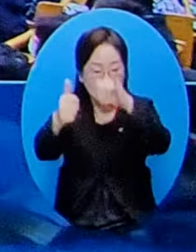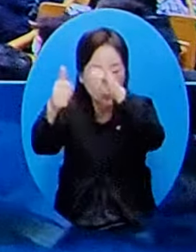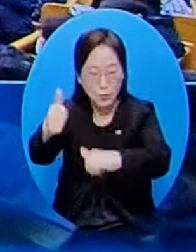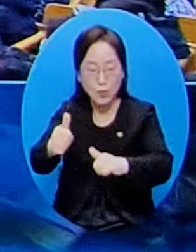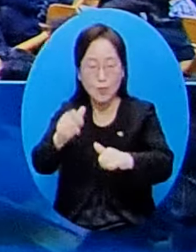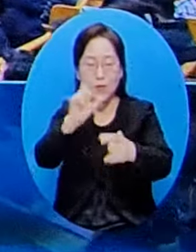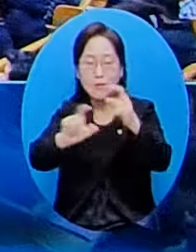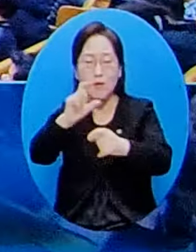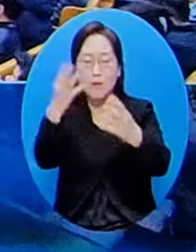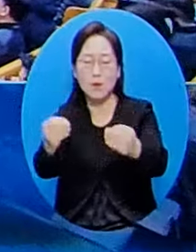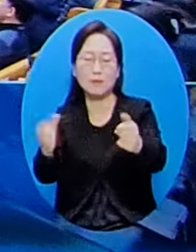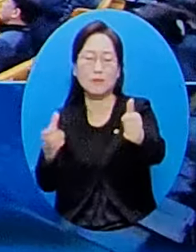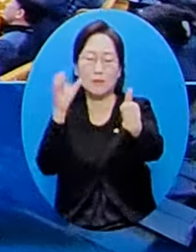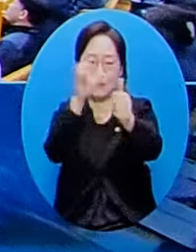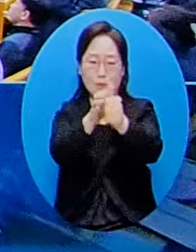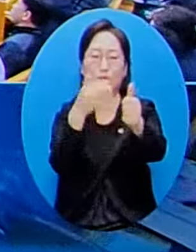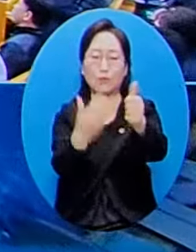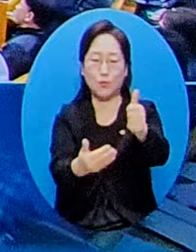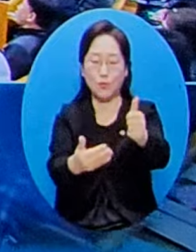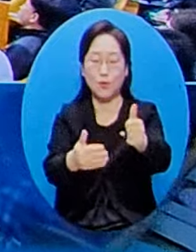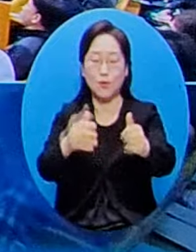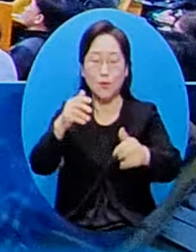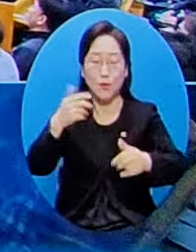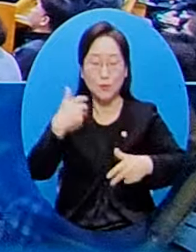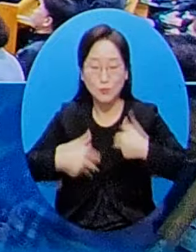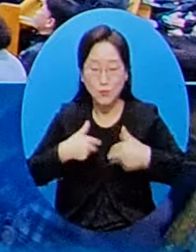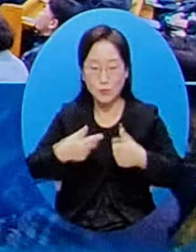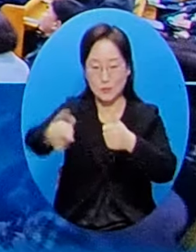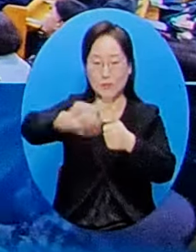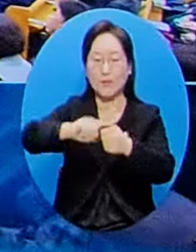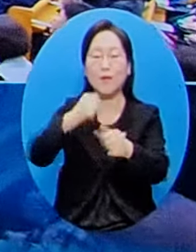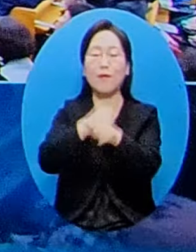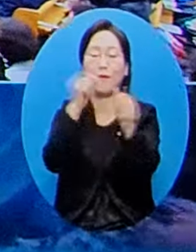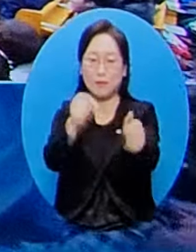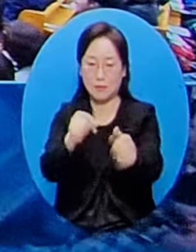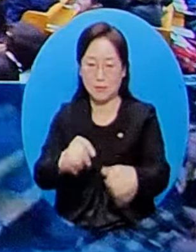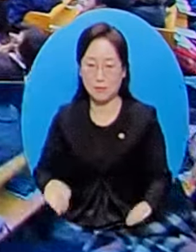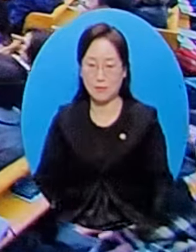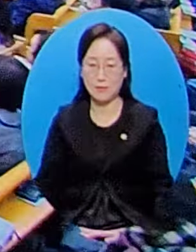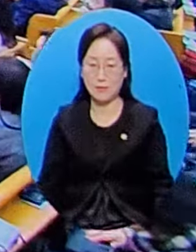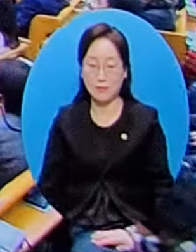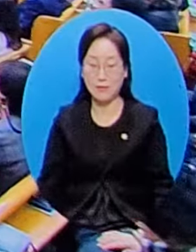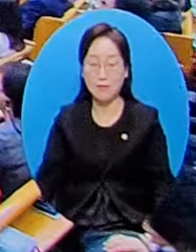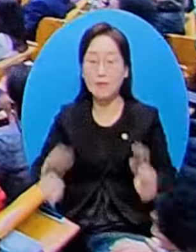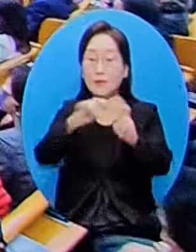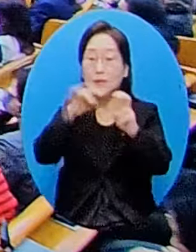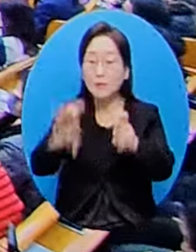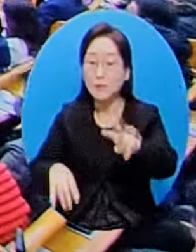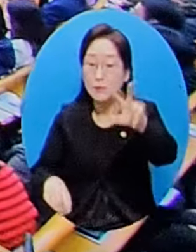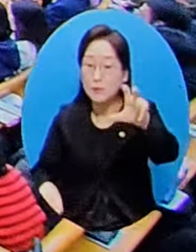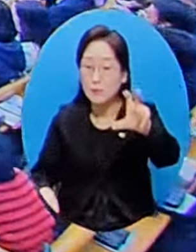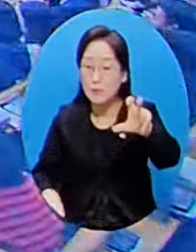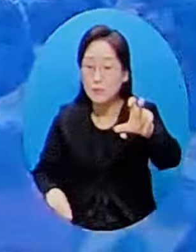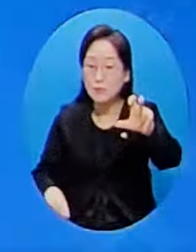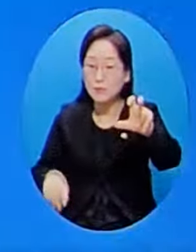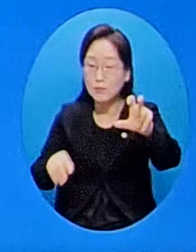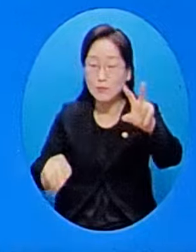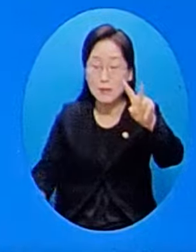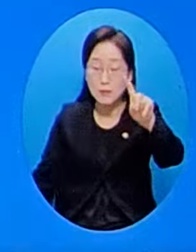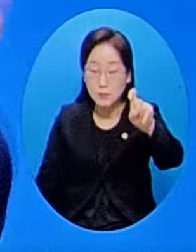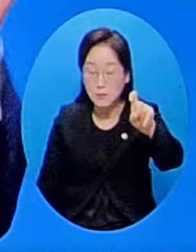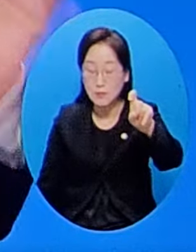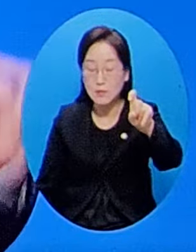것을 내게 맡기리니 내 주인의 즐거움에 참여할지어다 하고. 성경을 보니까 마태복음 25장 21절이나